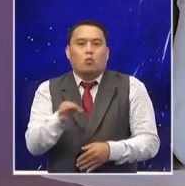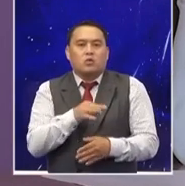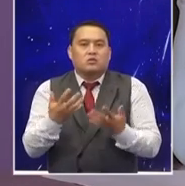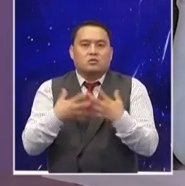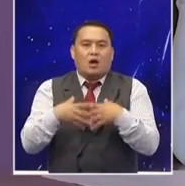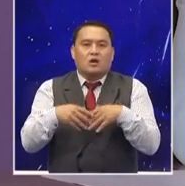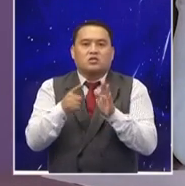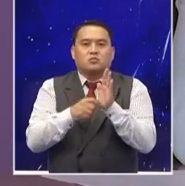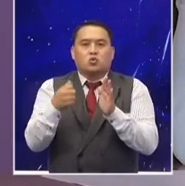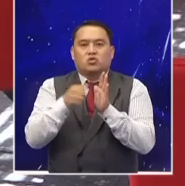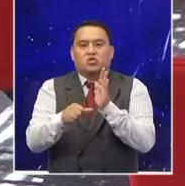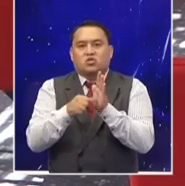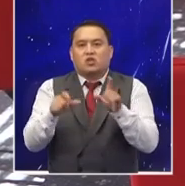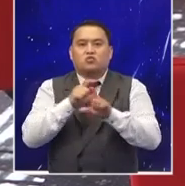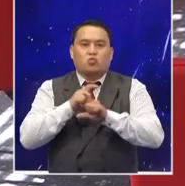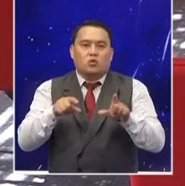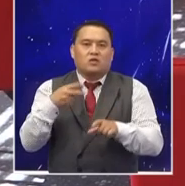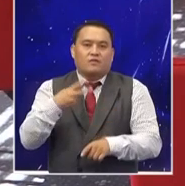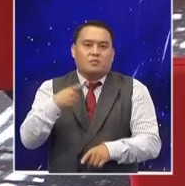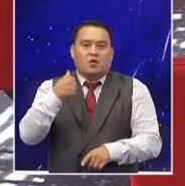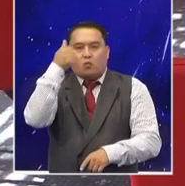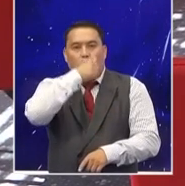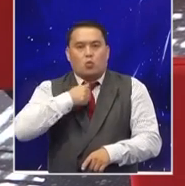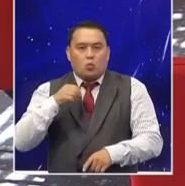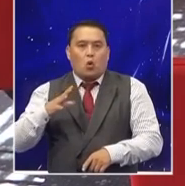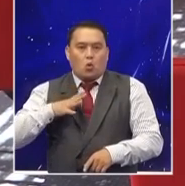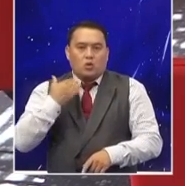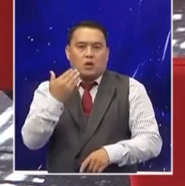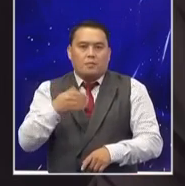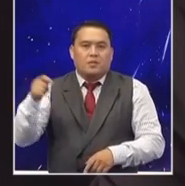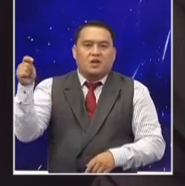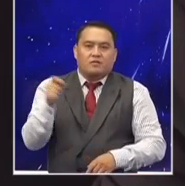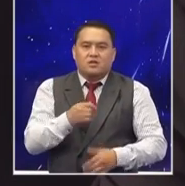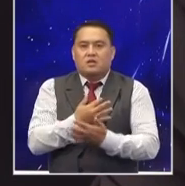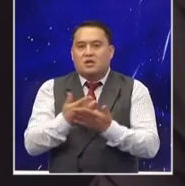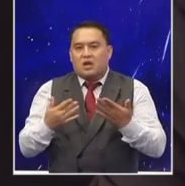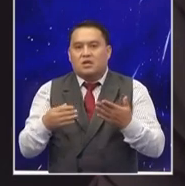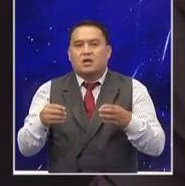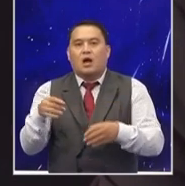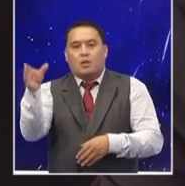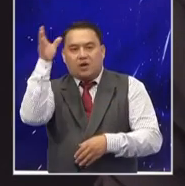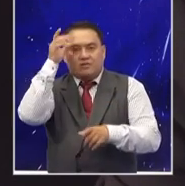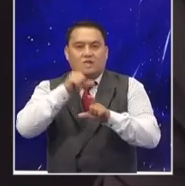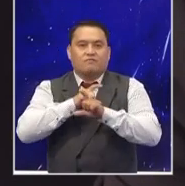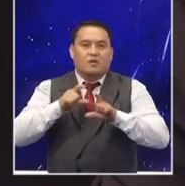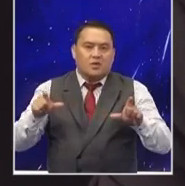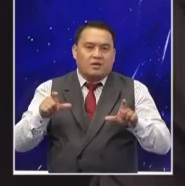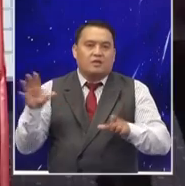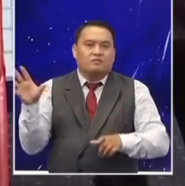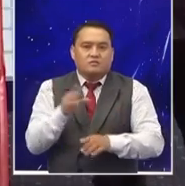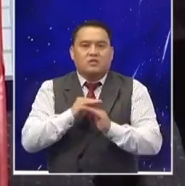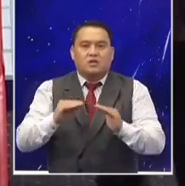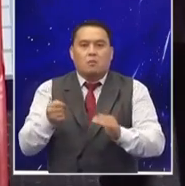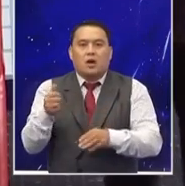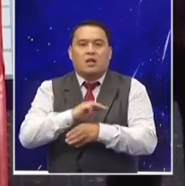насчитывается 760 школ 2021 году тех числу прибавится еще несколько десятков образовательных объектов все дети